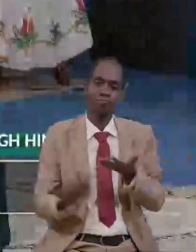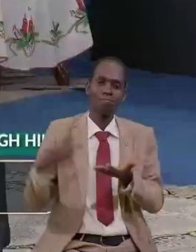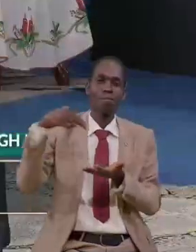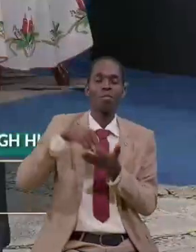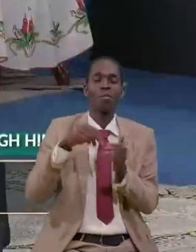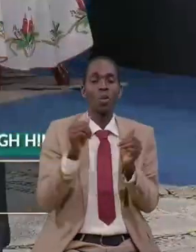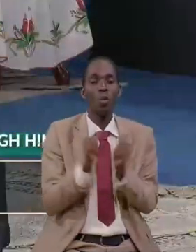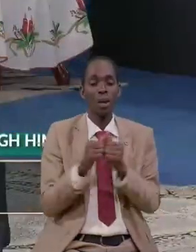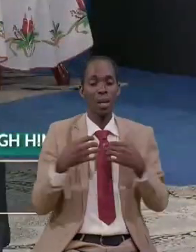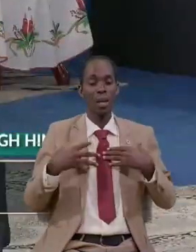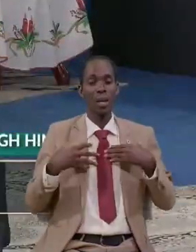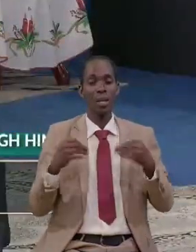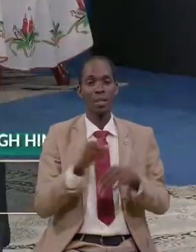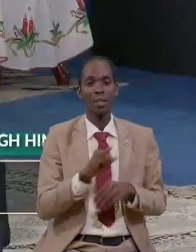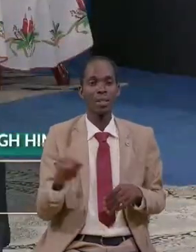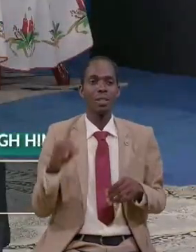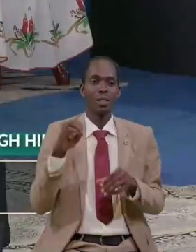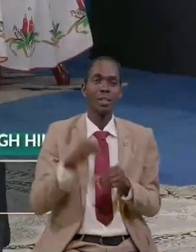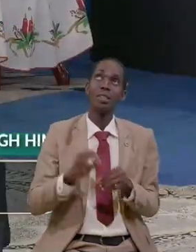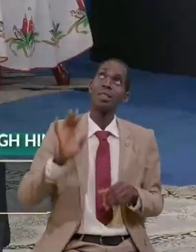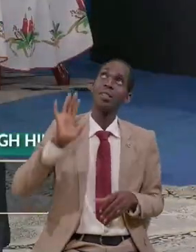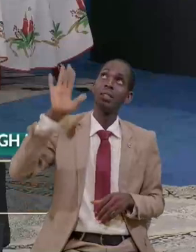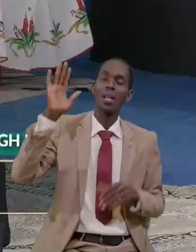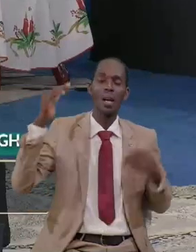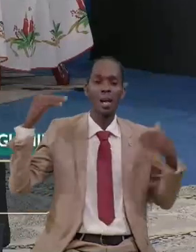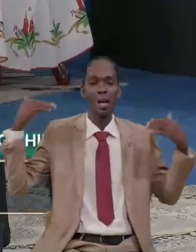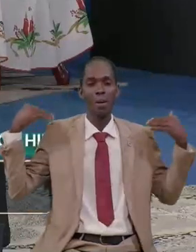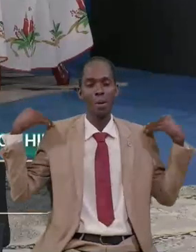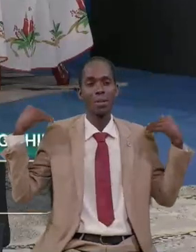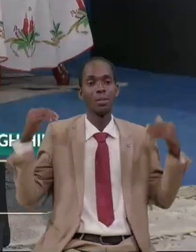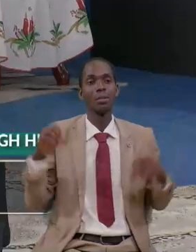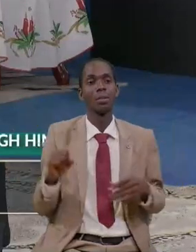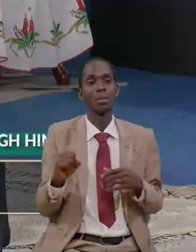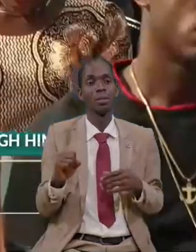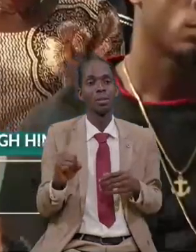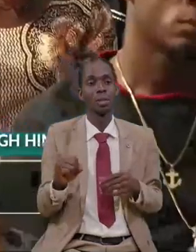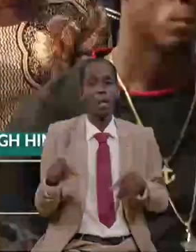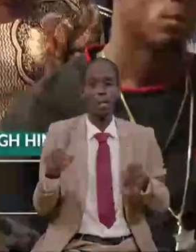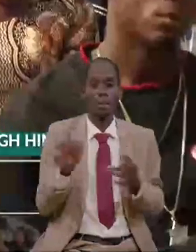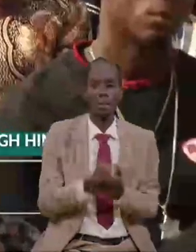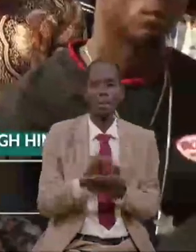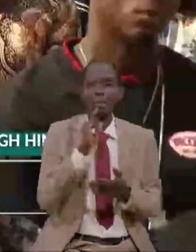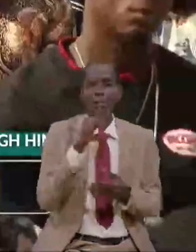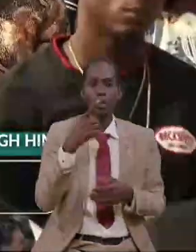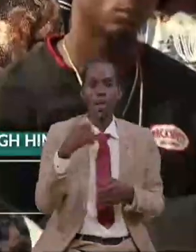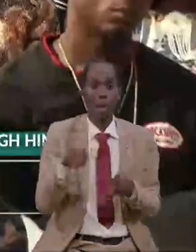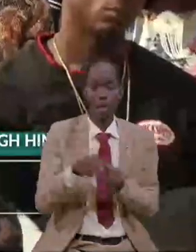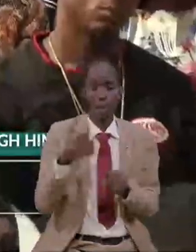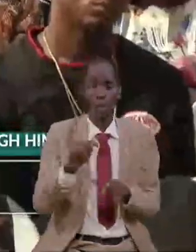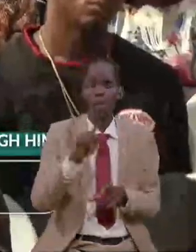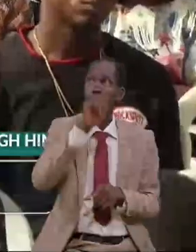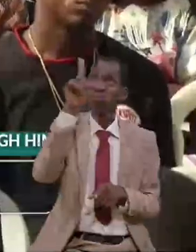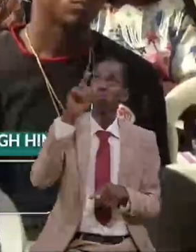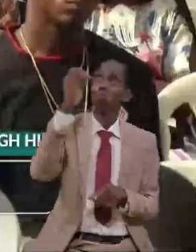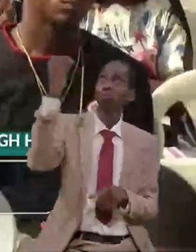la justice sous ses ailes. Le soleil de justice vient à toi